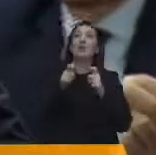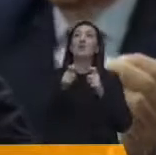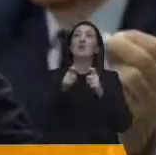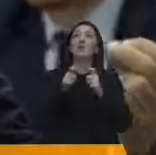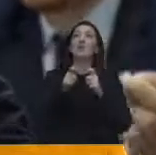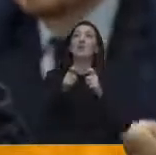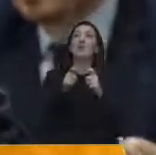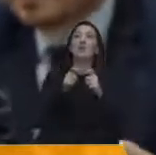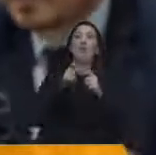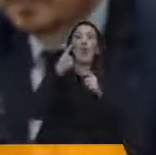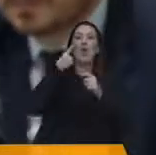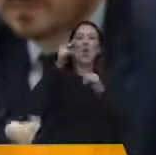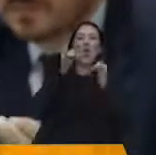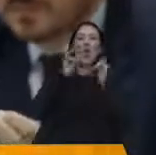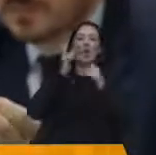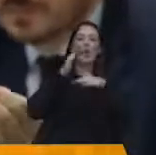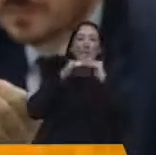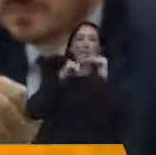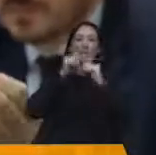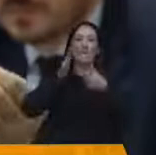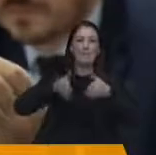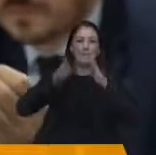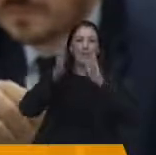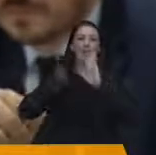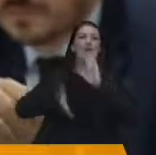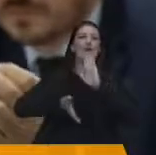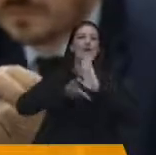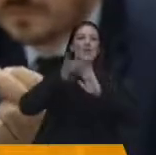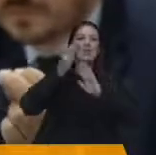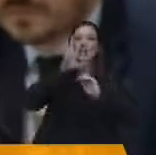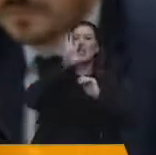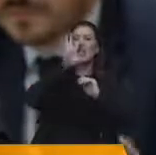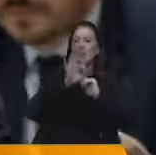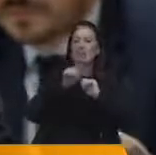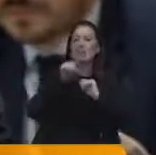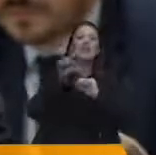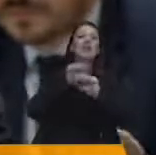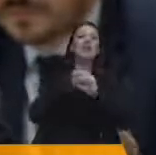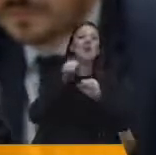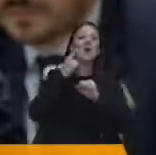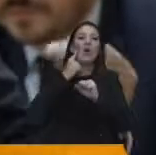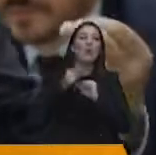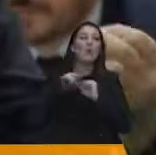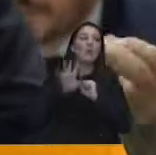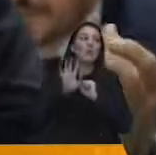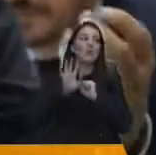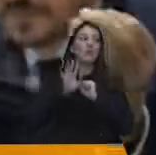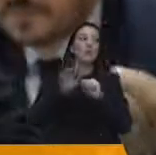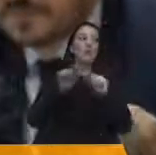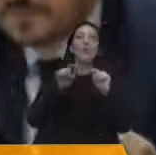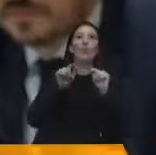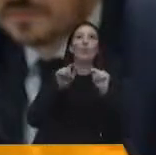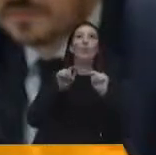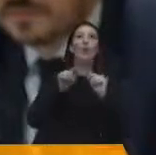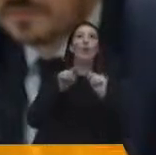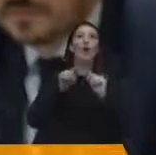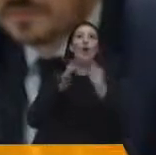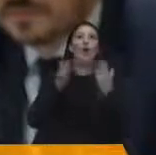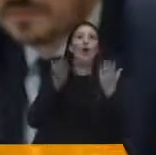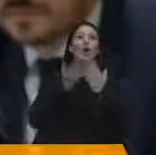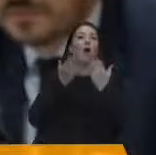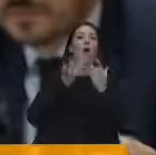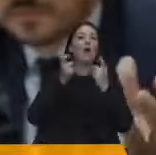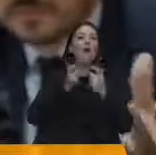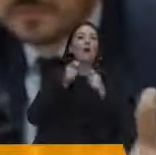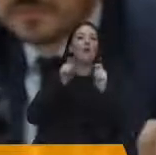binaları kaldıracağız. Kimse de kesinlikle mağdur olmayacak. Bu hangi arazide yapılacak bu